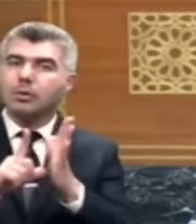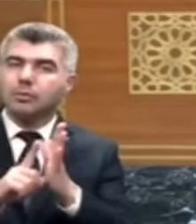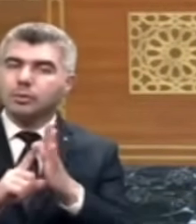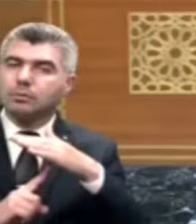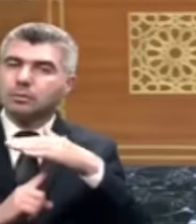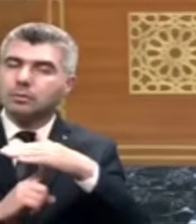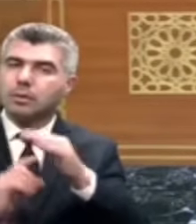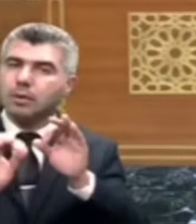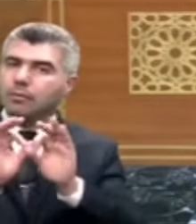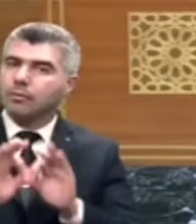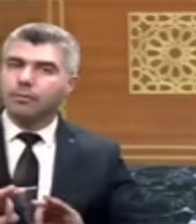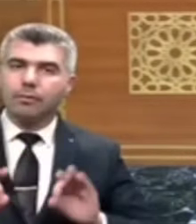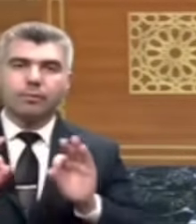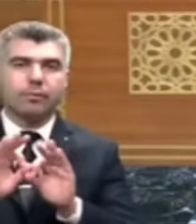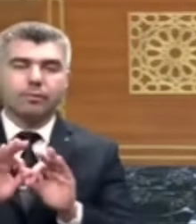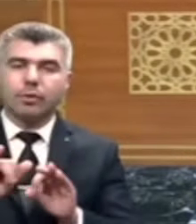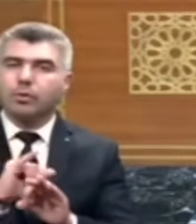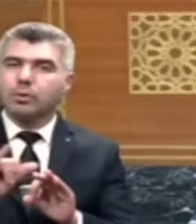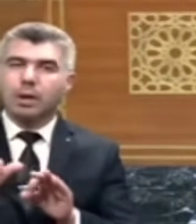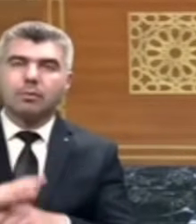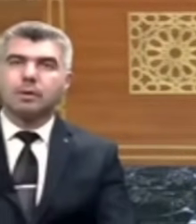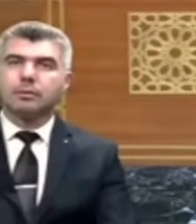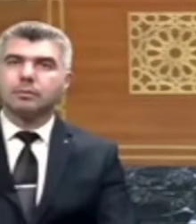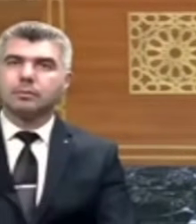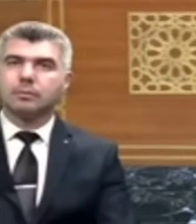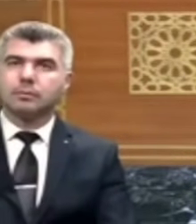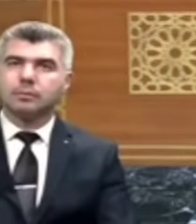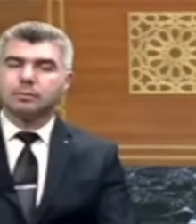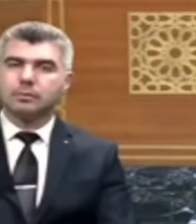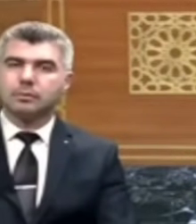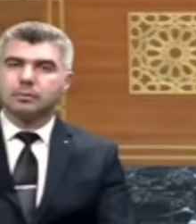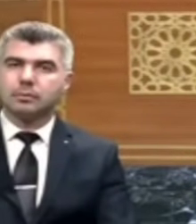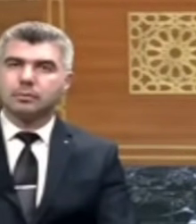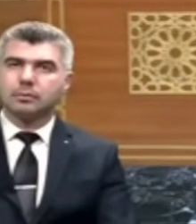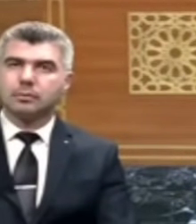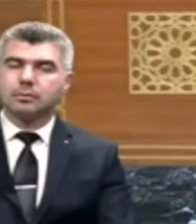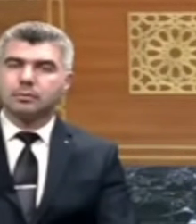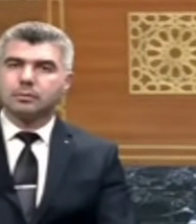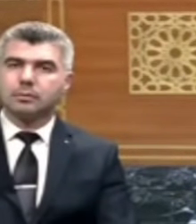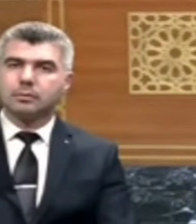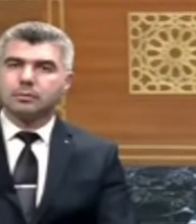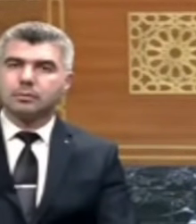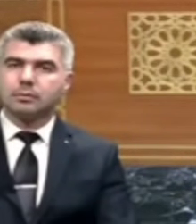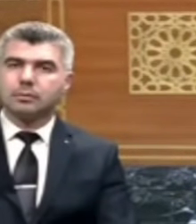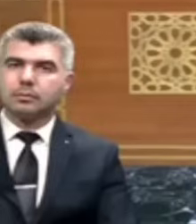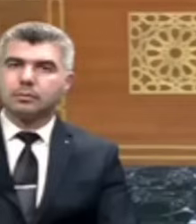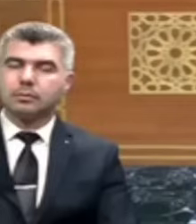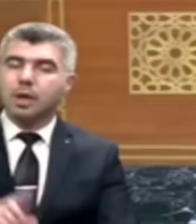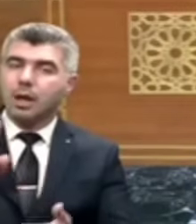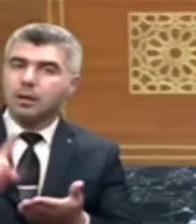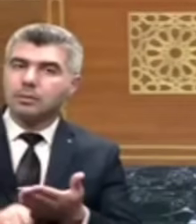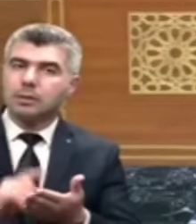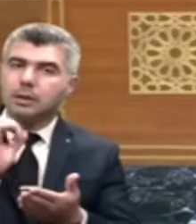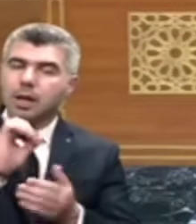نظام وخارج القواعد المعمول بها، وما تقوله يلزمك أنت وحدك.